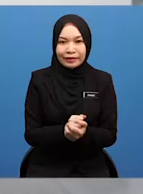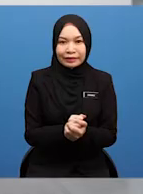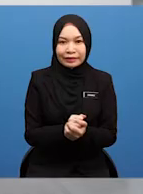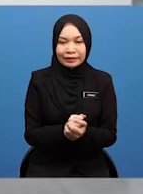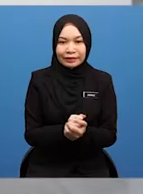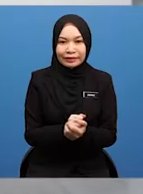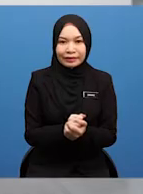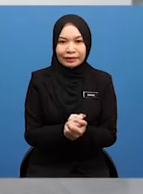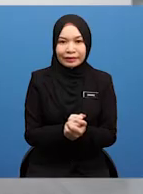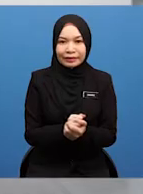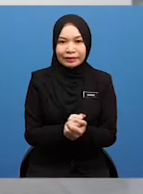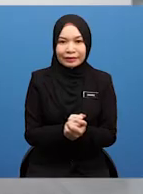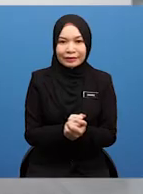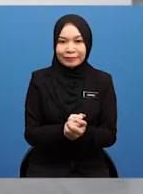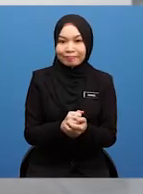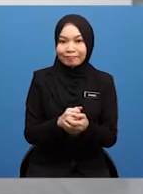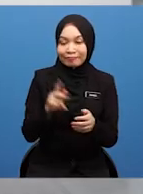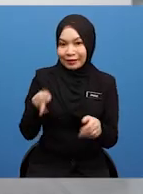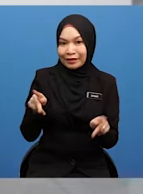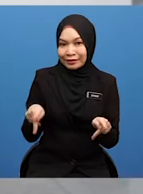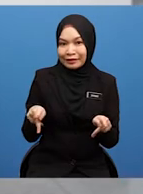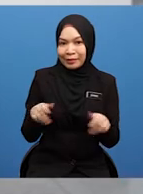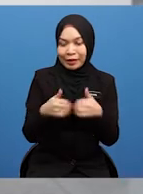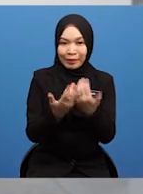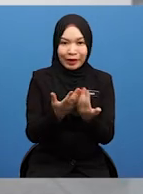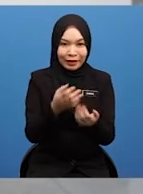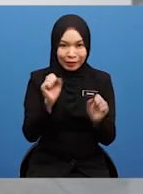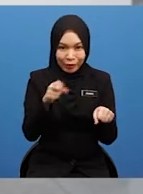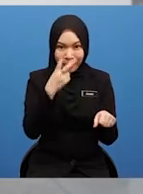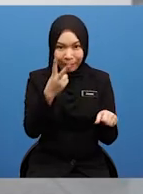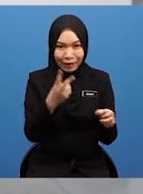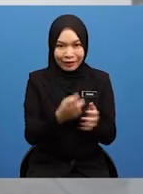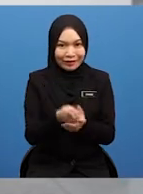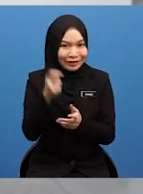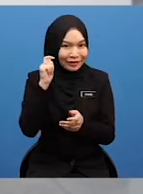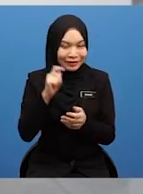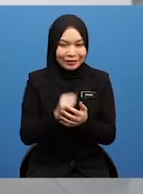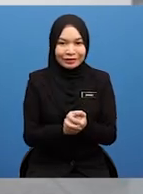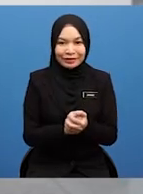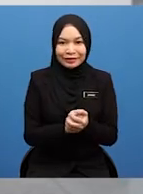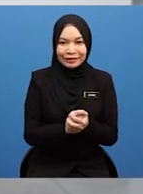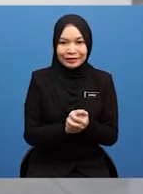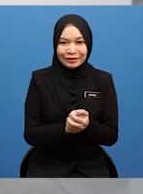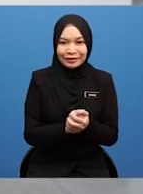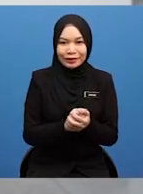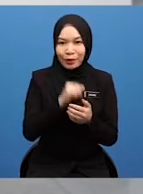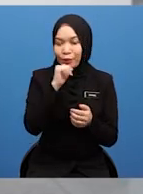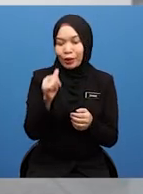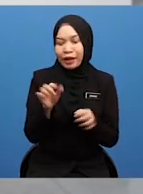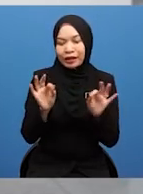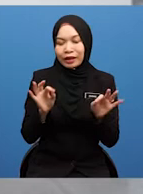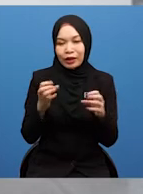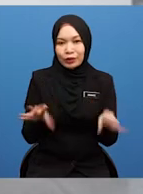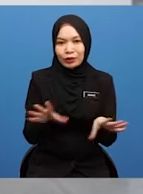Tadi hujan sedang Plaza Bagaimana nyampak bukai nampak ha mukanya apabila sudah siap